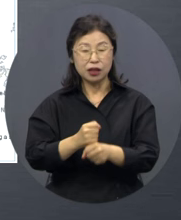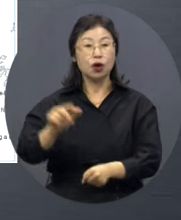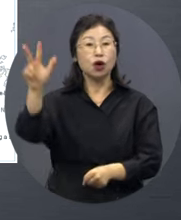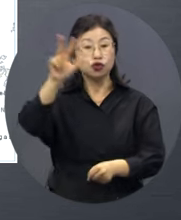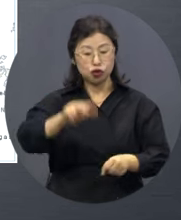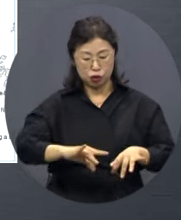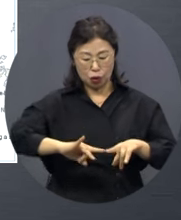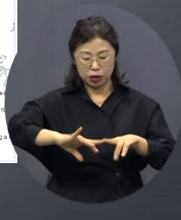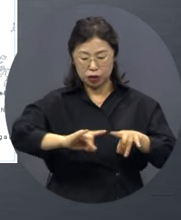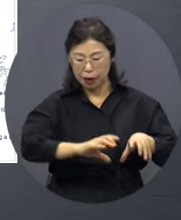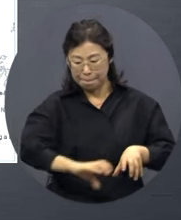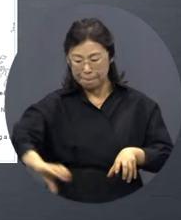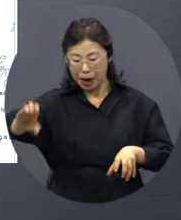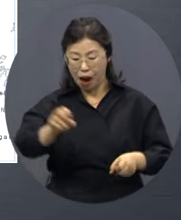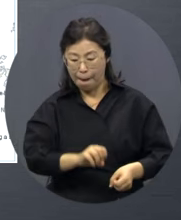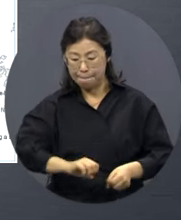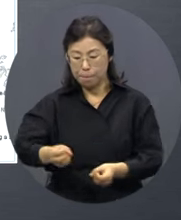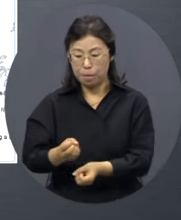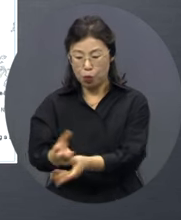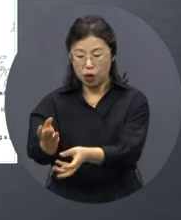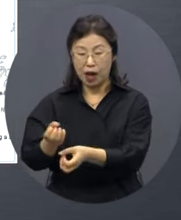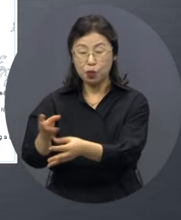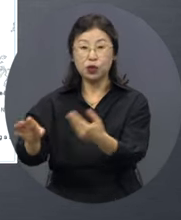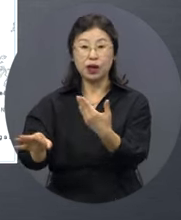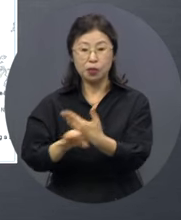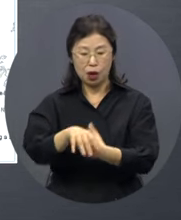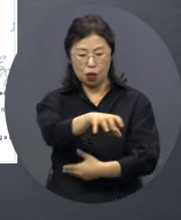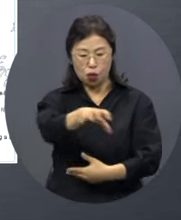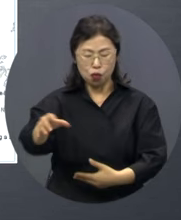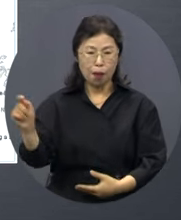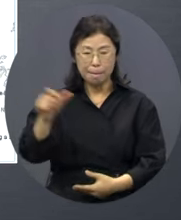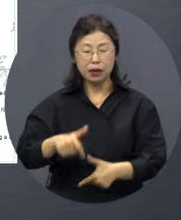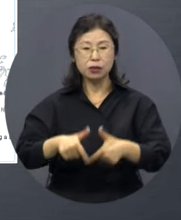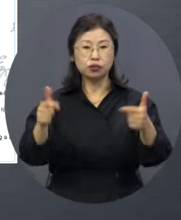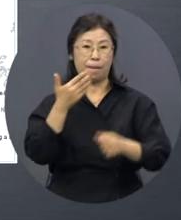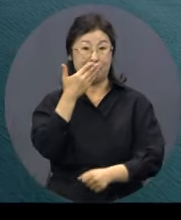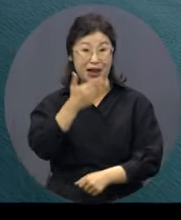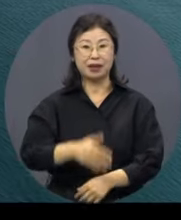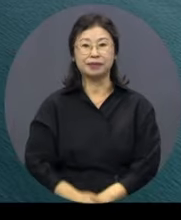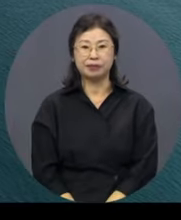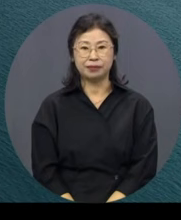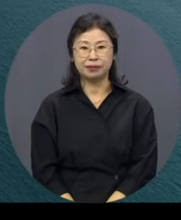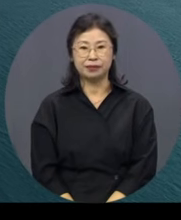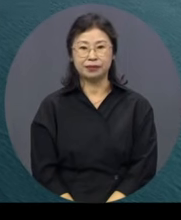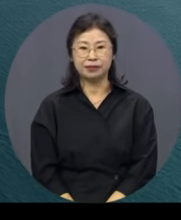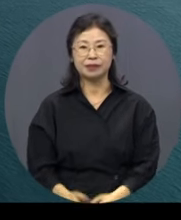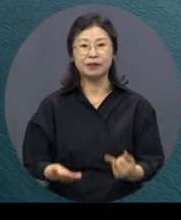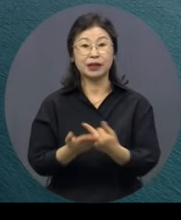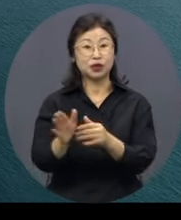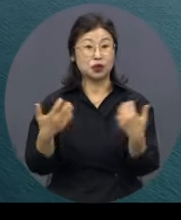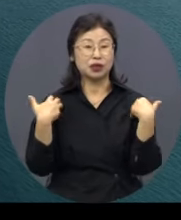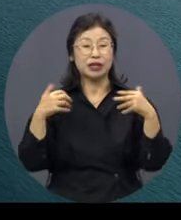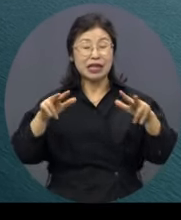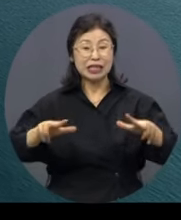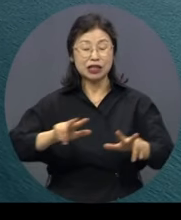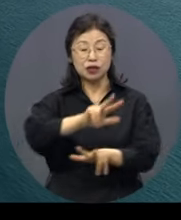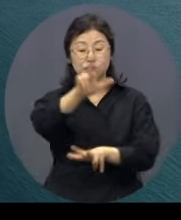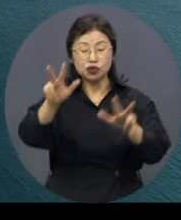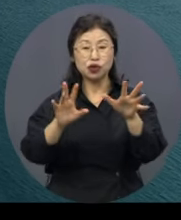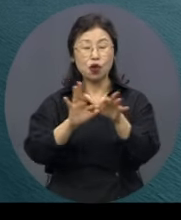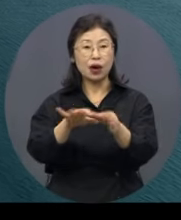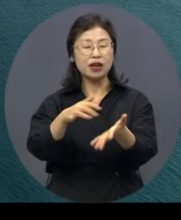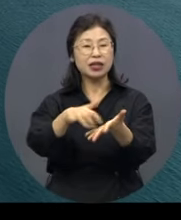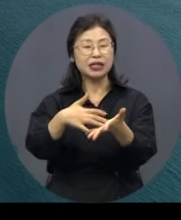보내면 해상 폭력 단지를 빠르게 늘릴 수 있을 것으로 보고 있습니다 제주도의 현재 폭력 발전